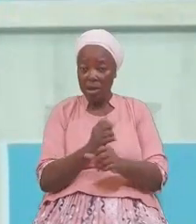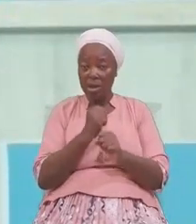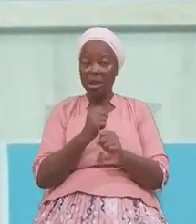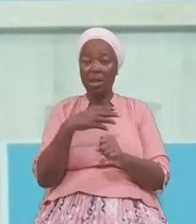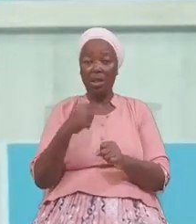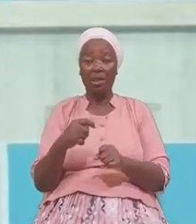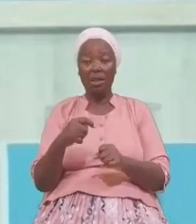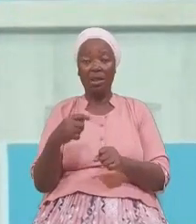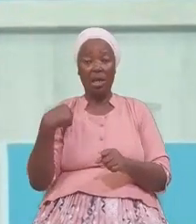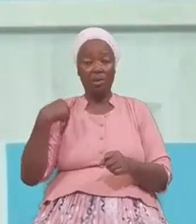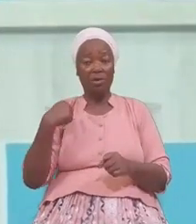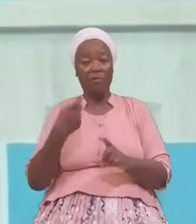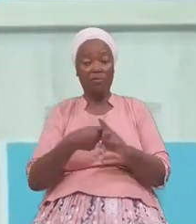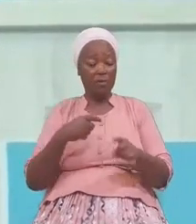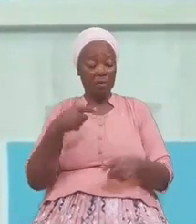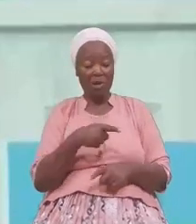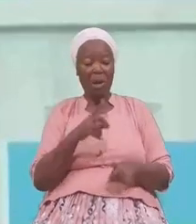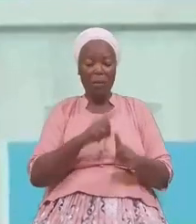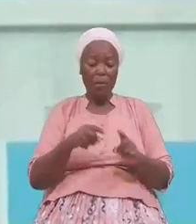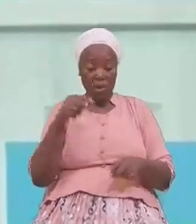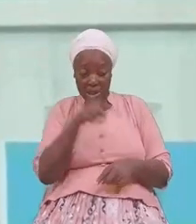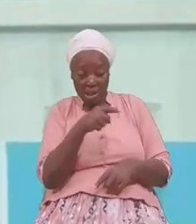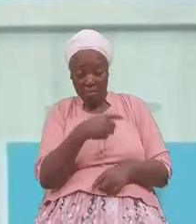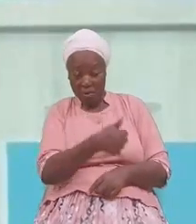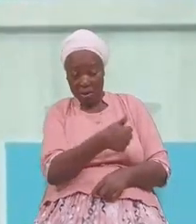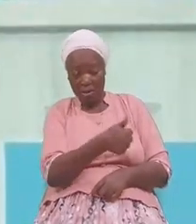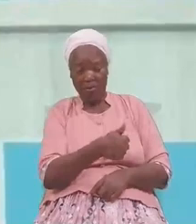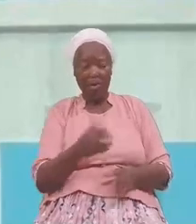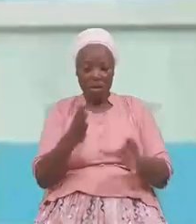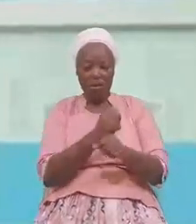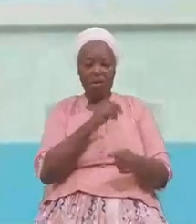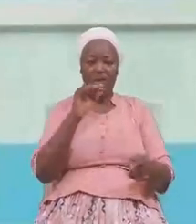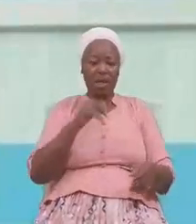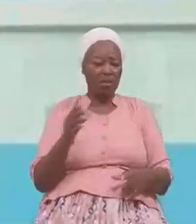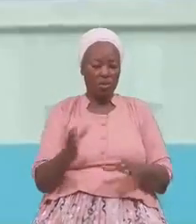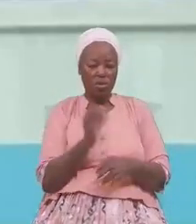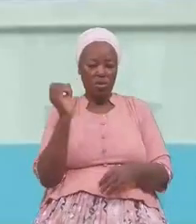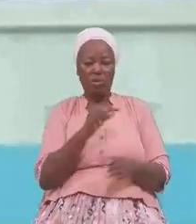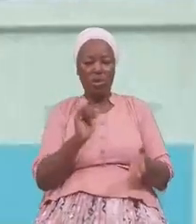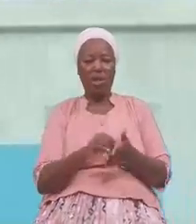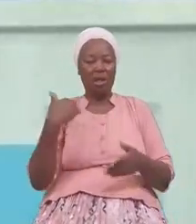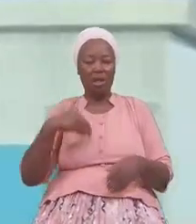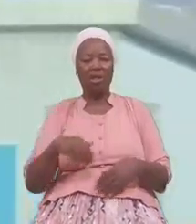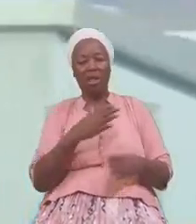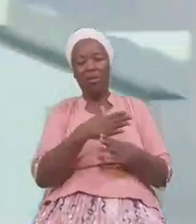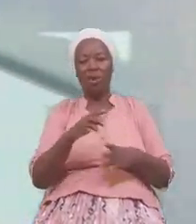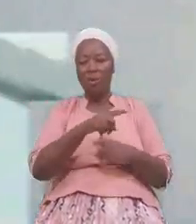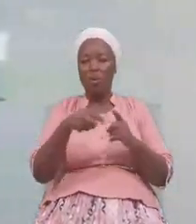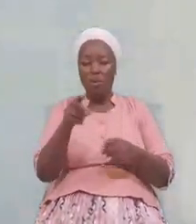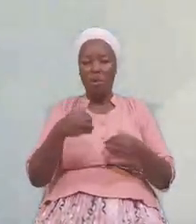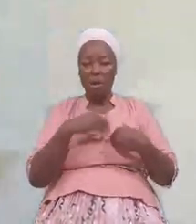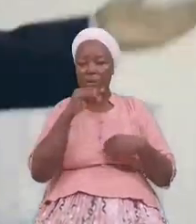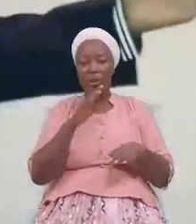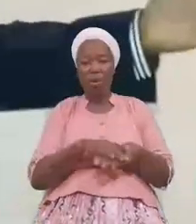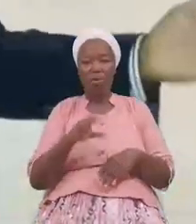ne l'a pas arraché le manteau. C'est lui-même qui a jeté le manteau. Quand tu es sur béquille et